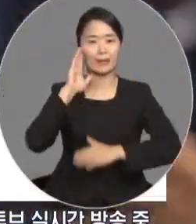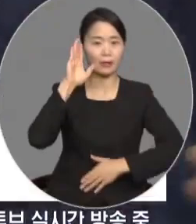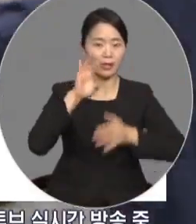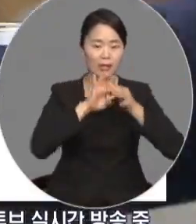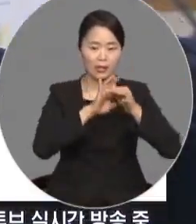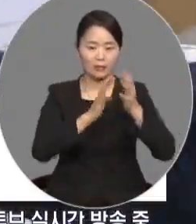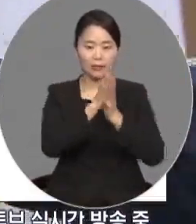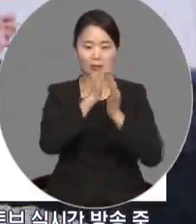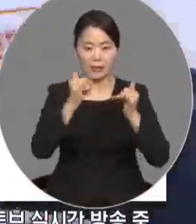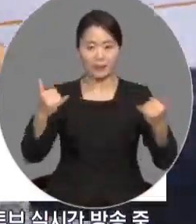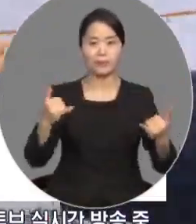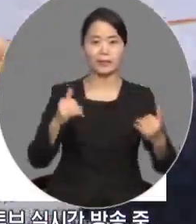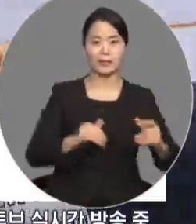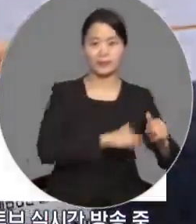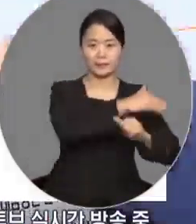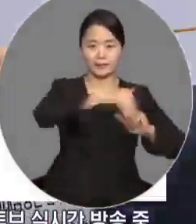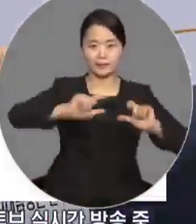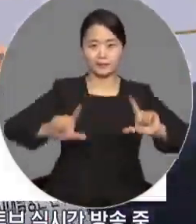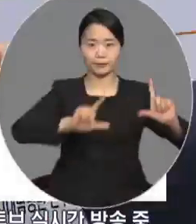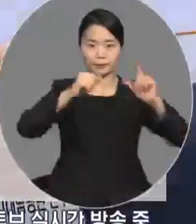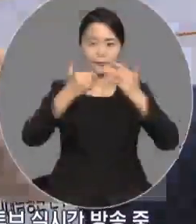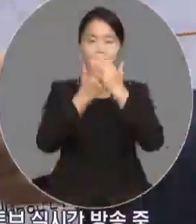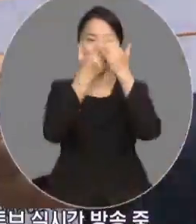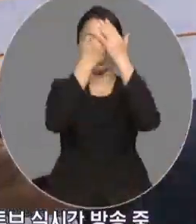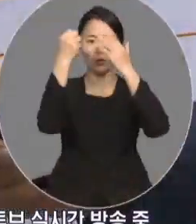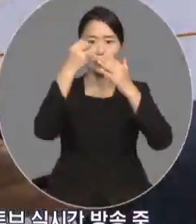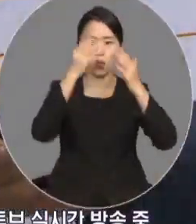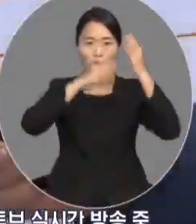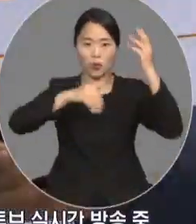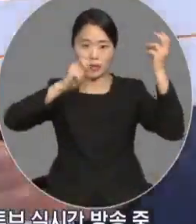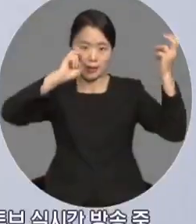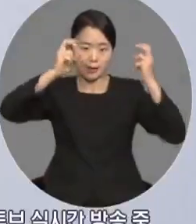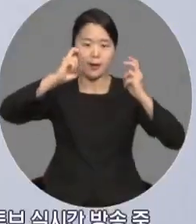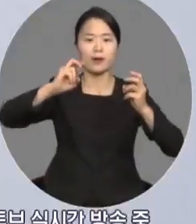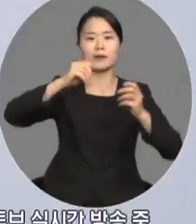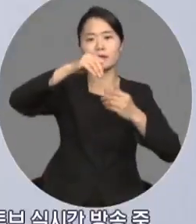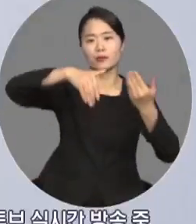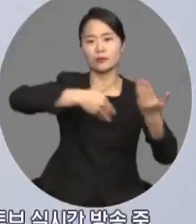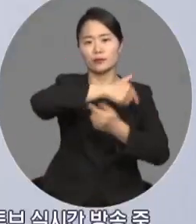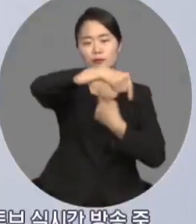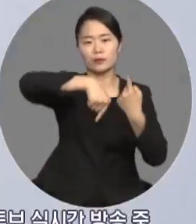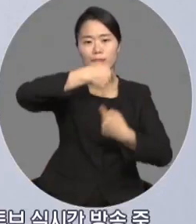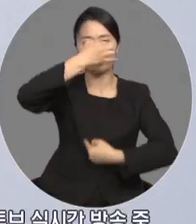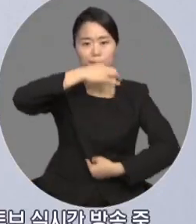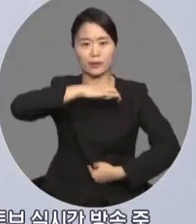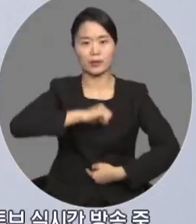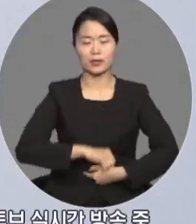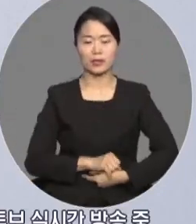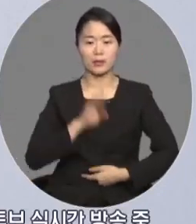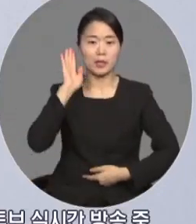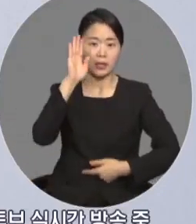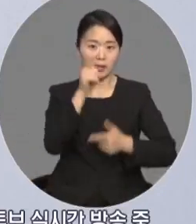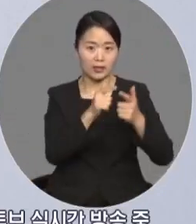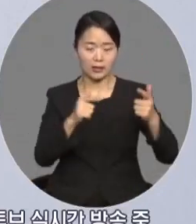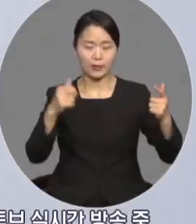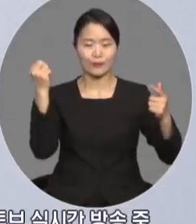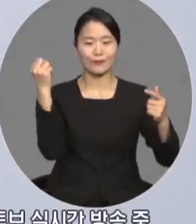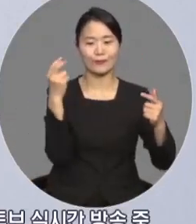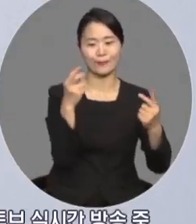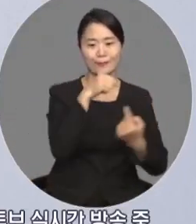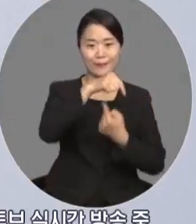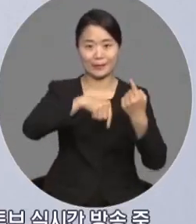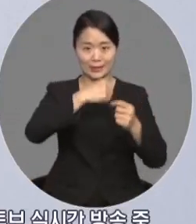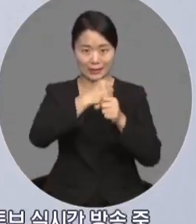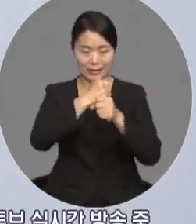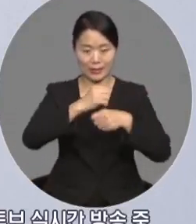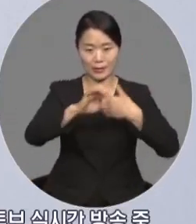삶의 질 개선, 공공기관 효율화 등이 골자입니다. 먼저 미래 먹거리 발굴과 육성을 위해